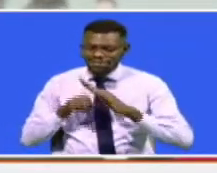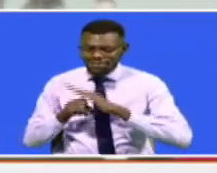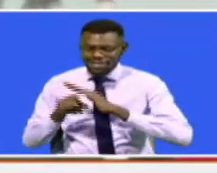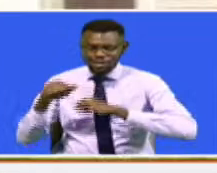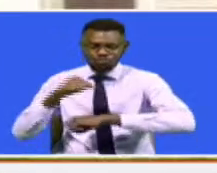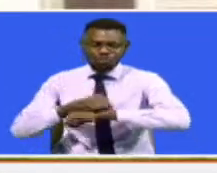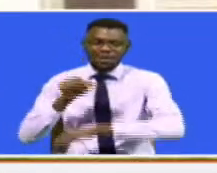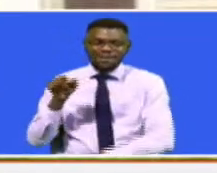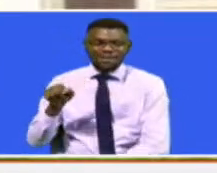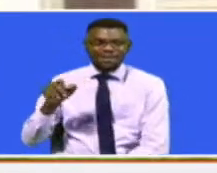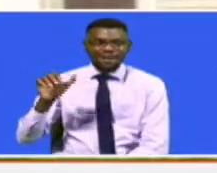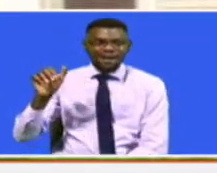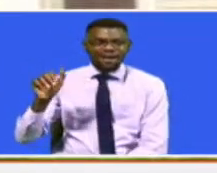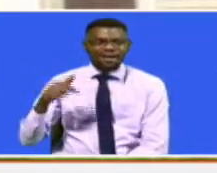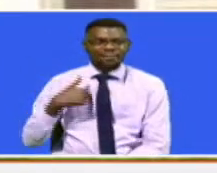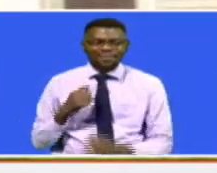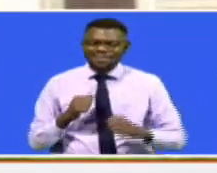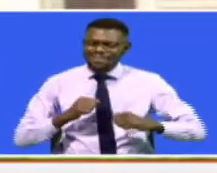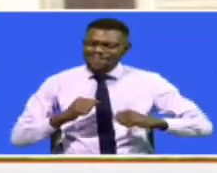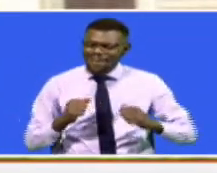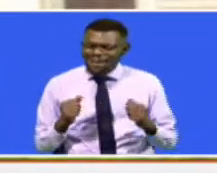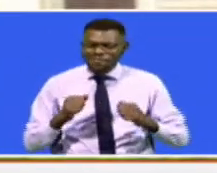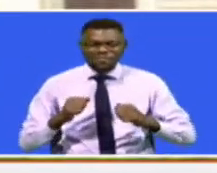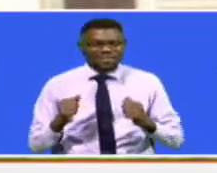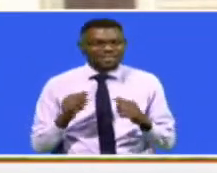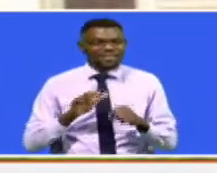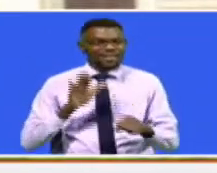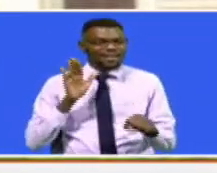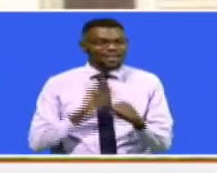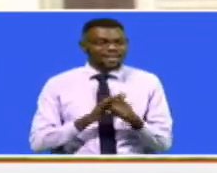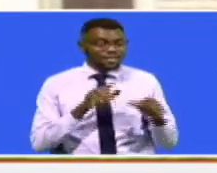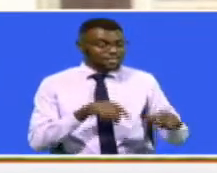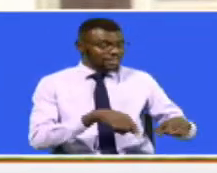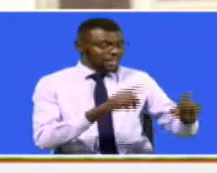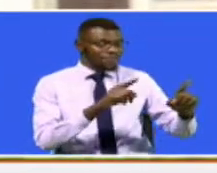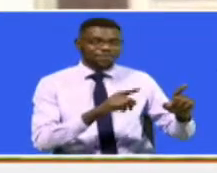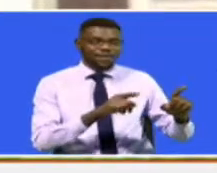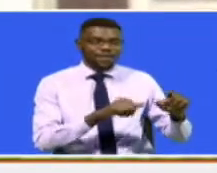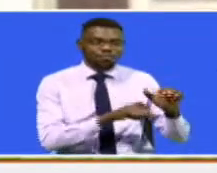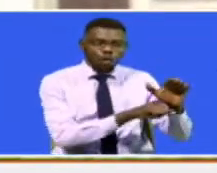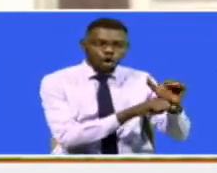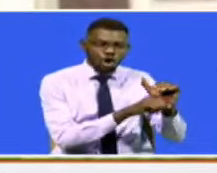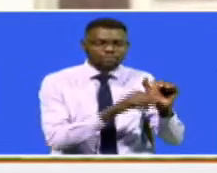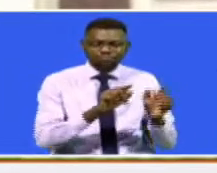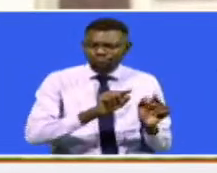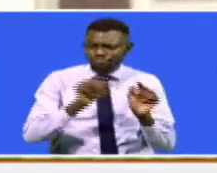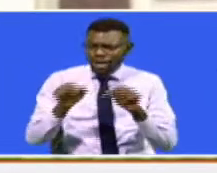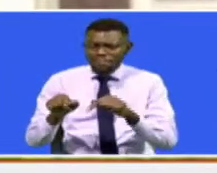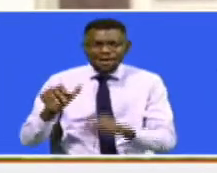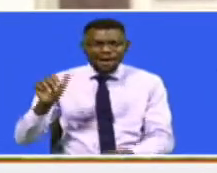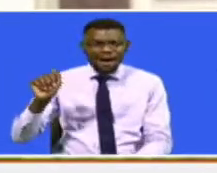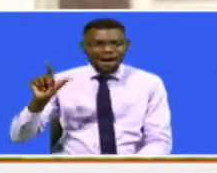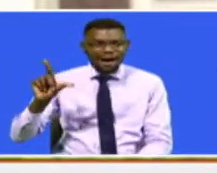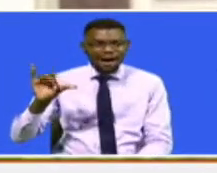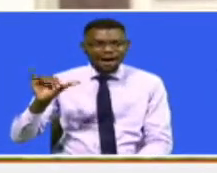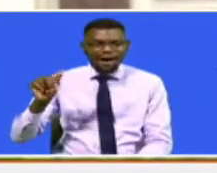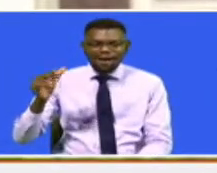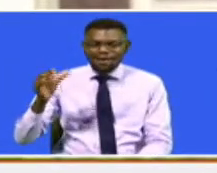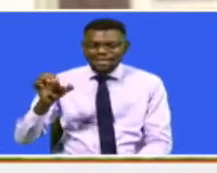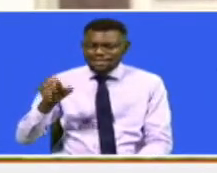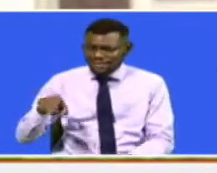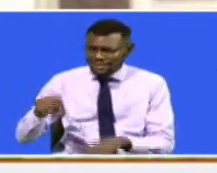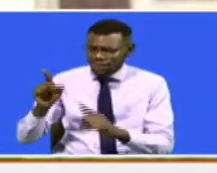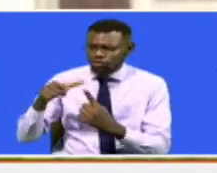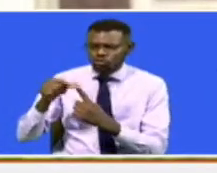shule ya Alliance. Na nimefurahi sana sana sana yeye kuitwa Alliance High School kwa sababu ilikuwa ni choice yake,